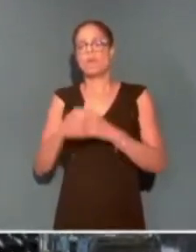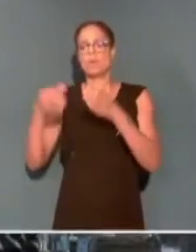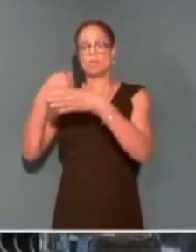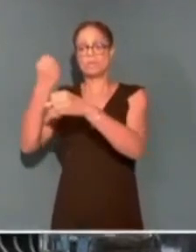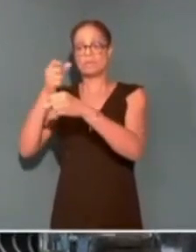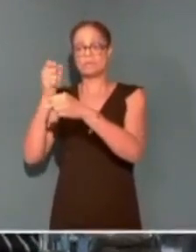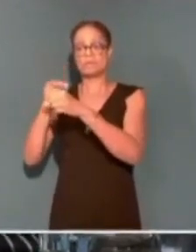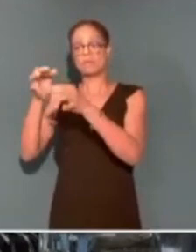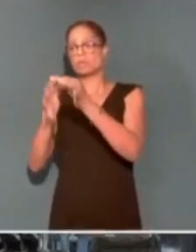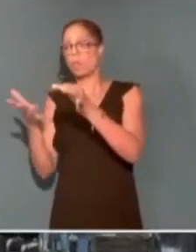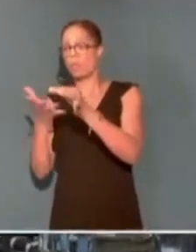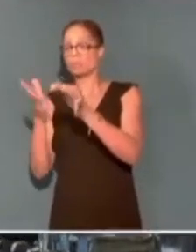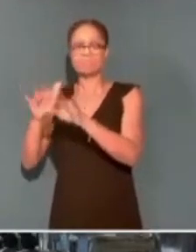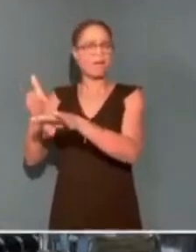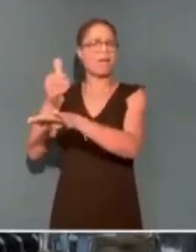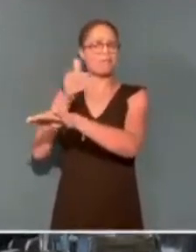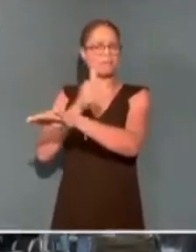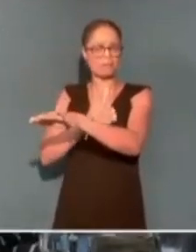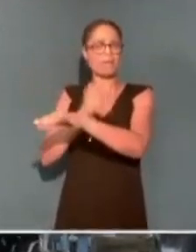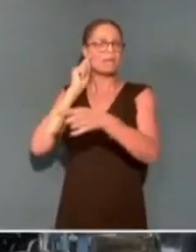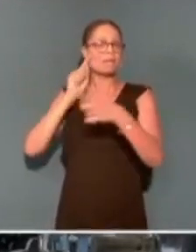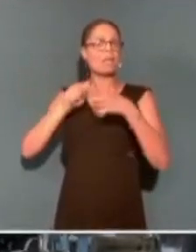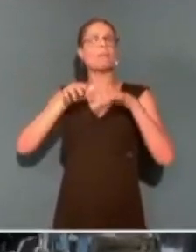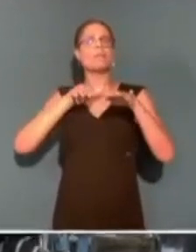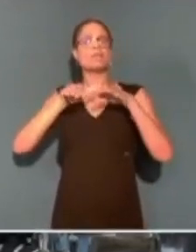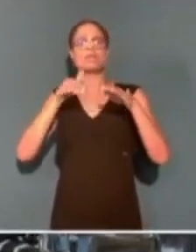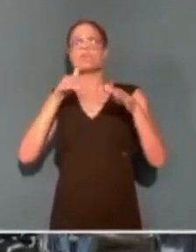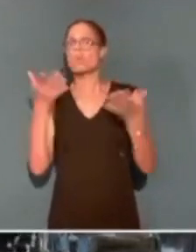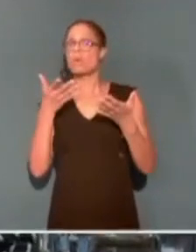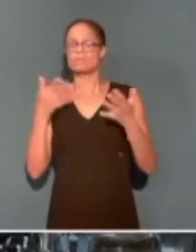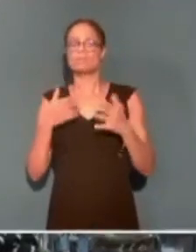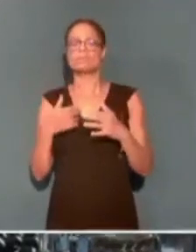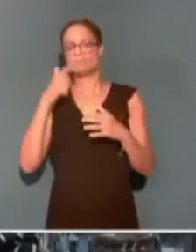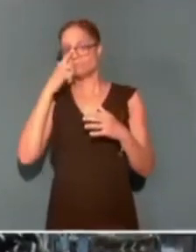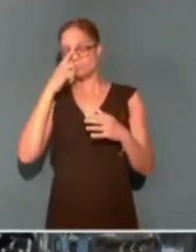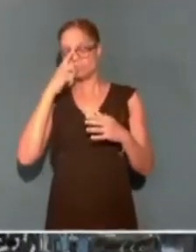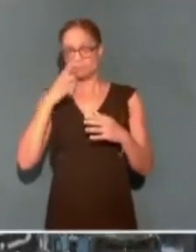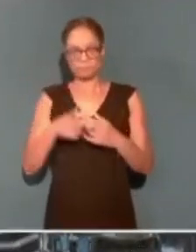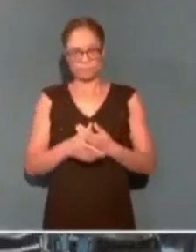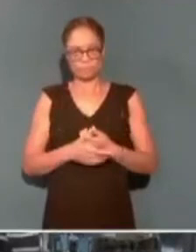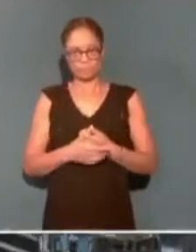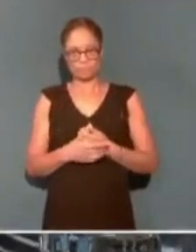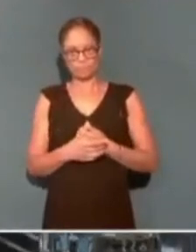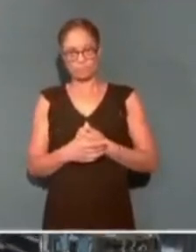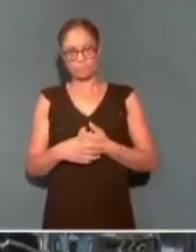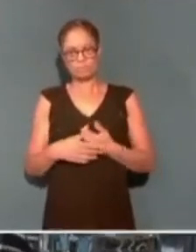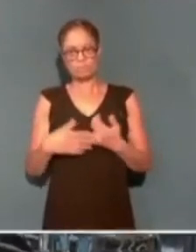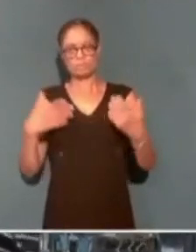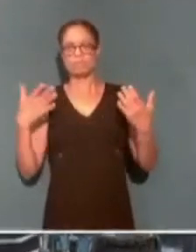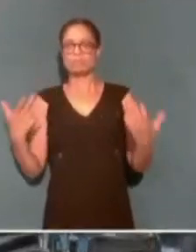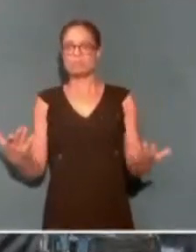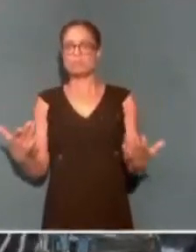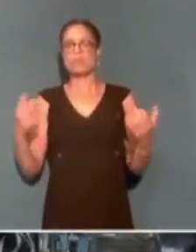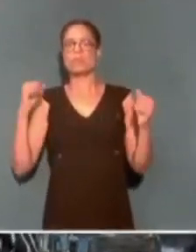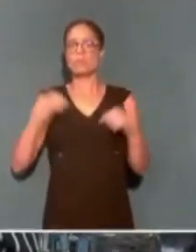au point de vue de la méthode, il faut savoir si nous validons ici le fait qu'on se met dans une hypothèse de